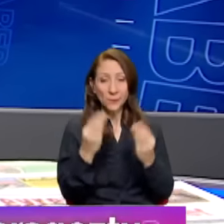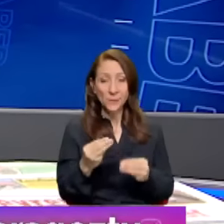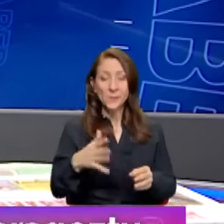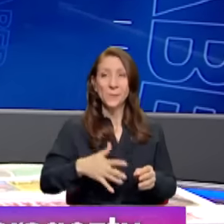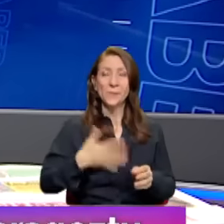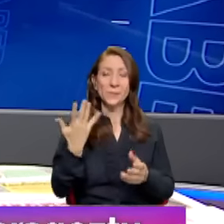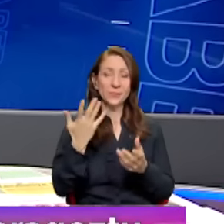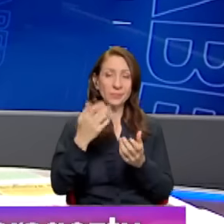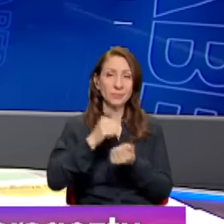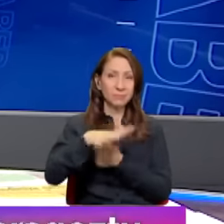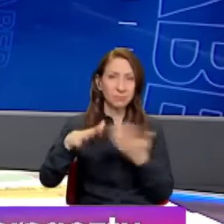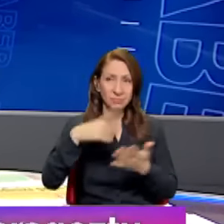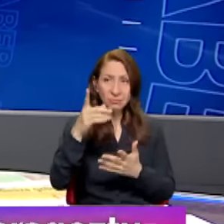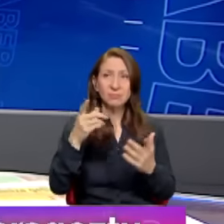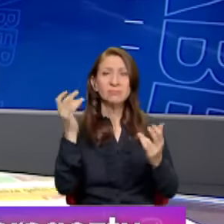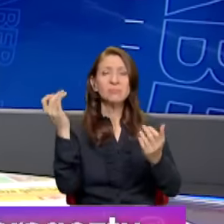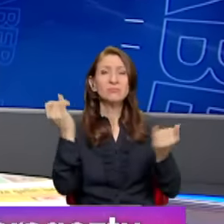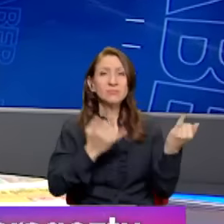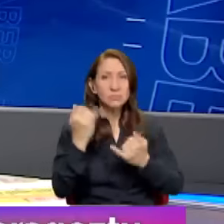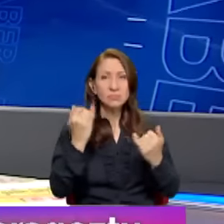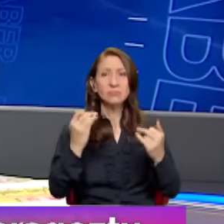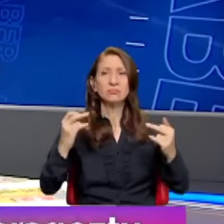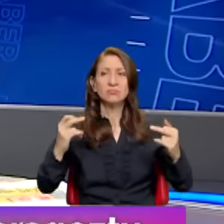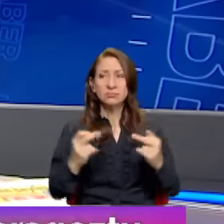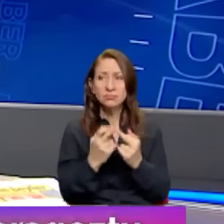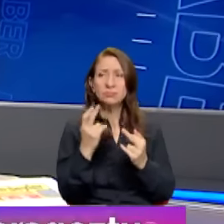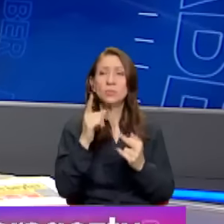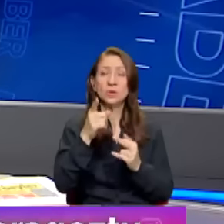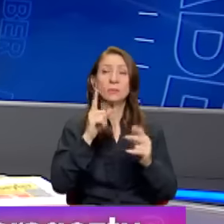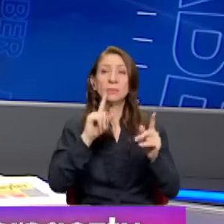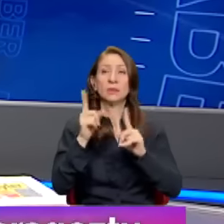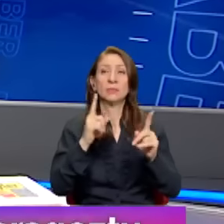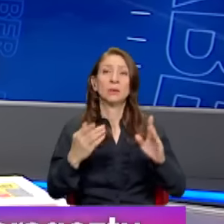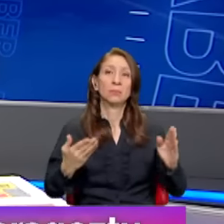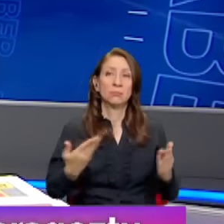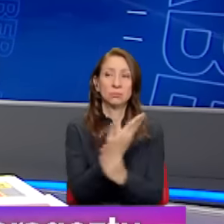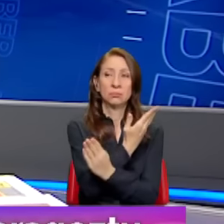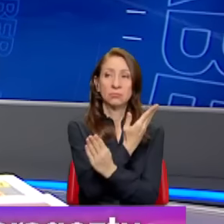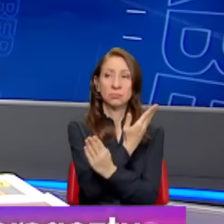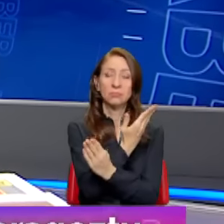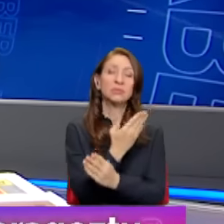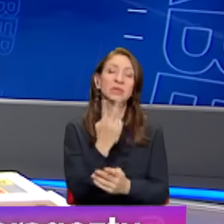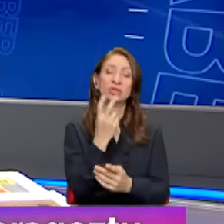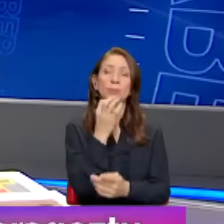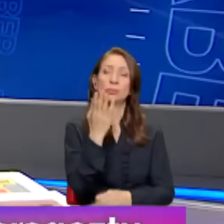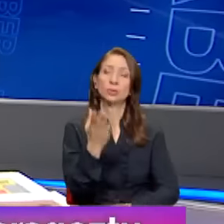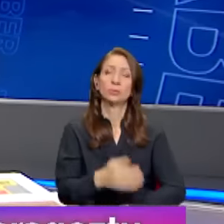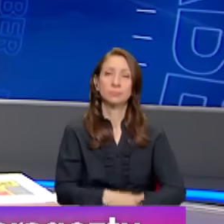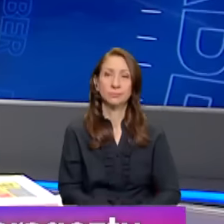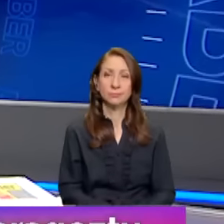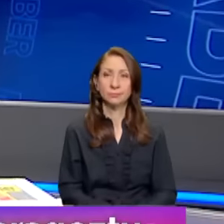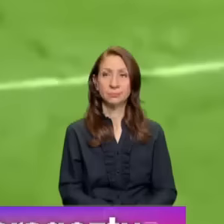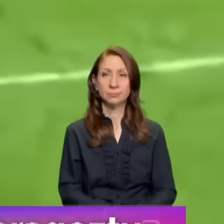istenmeyen olaylar çıkan tartışmalar onlar da adliyeye taşındı ikinci haberimiz